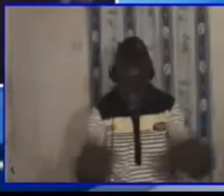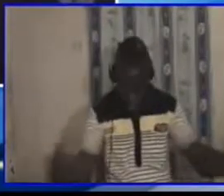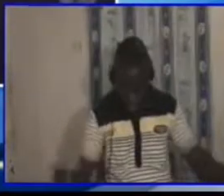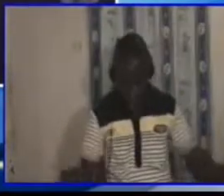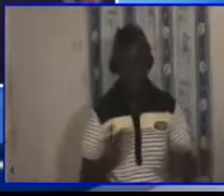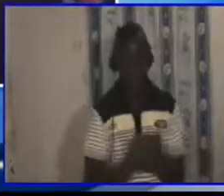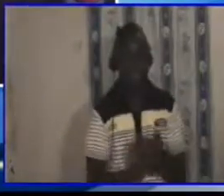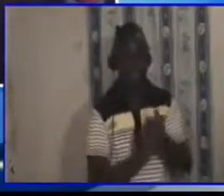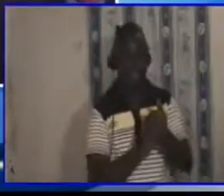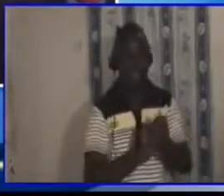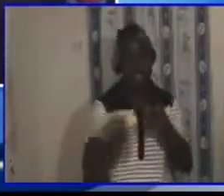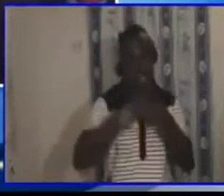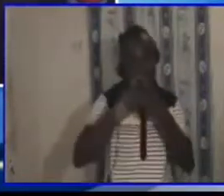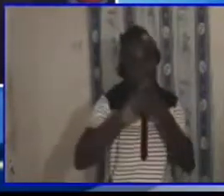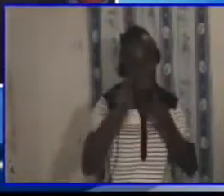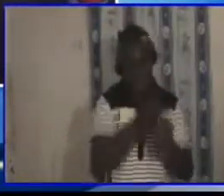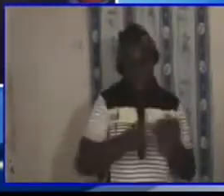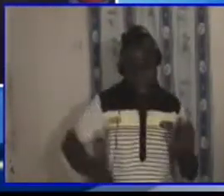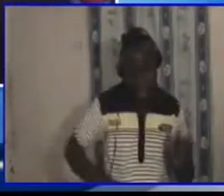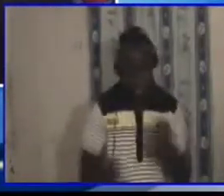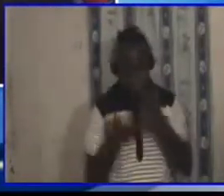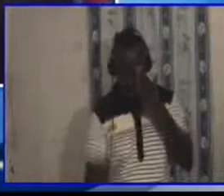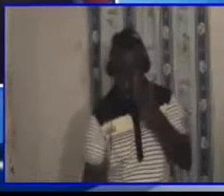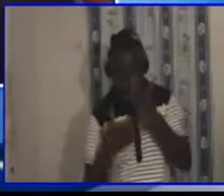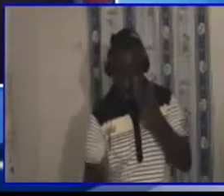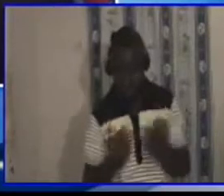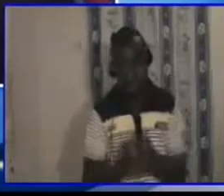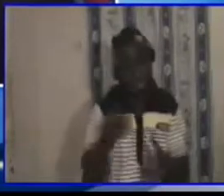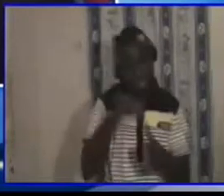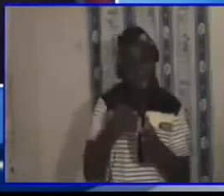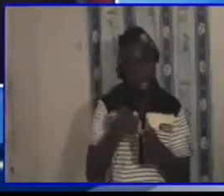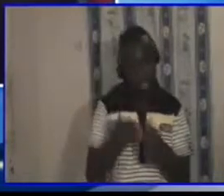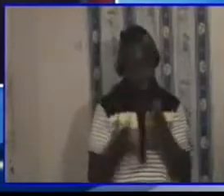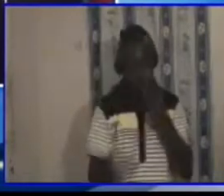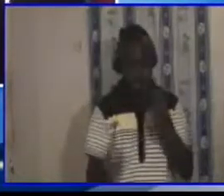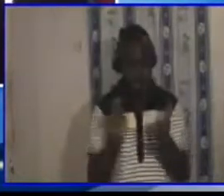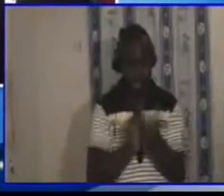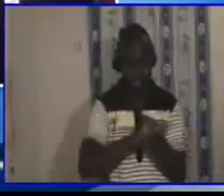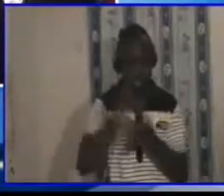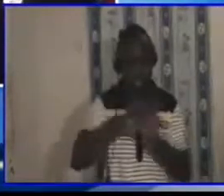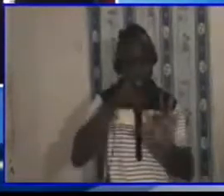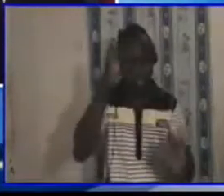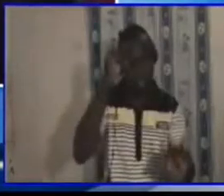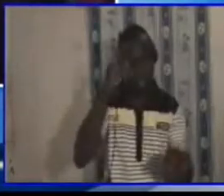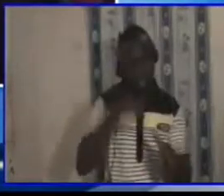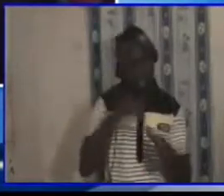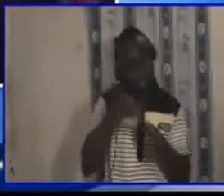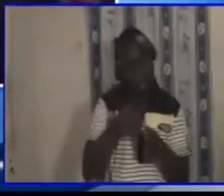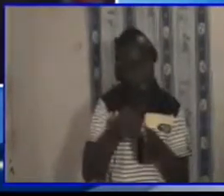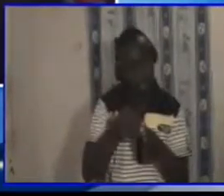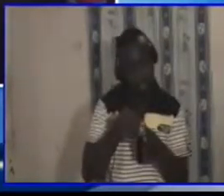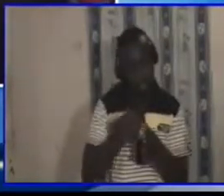di cristo è il messaggio biblico del tempo bella fine il